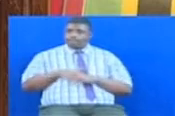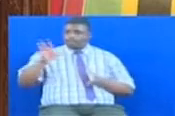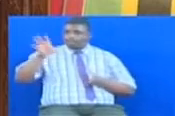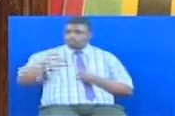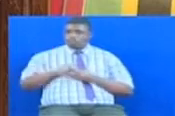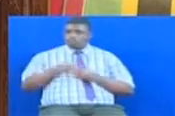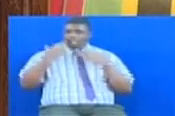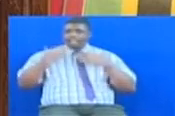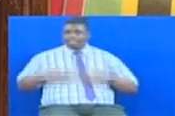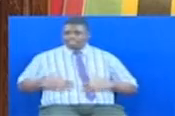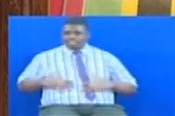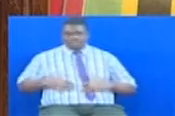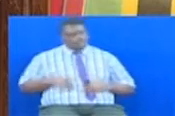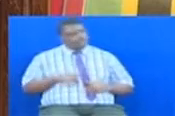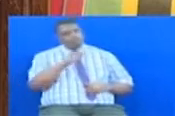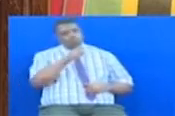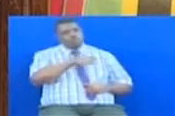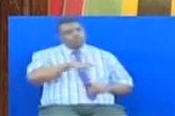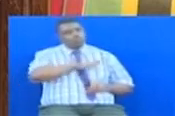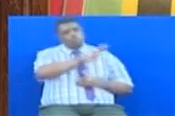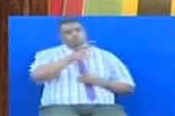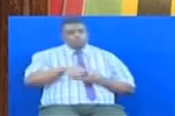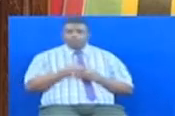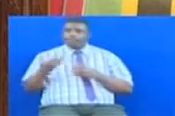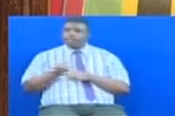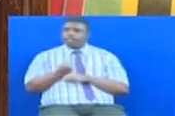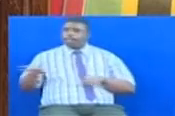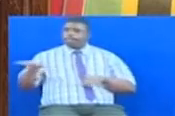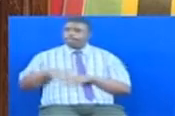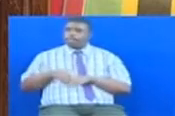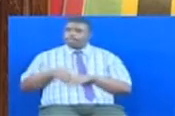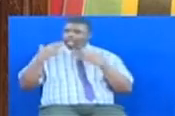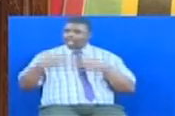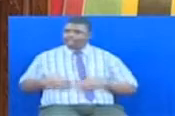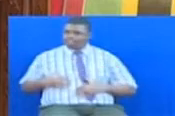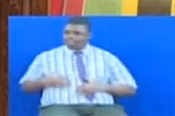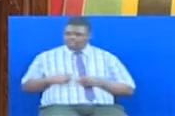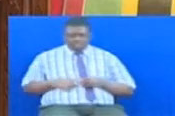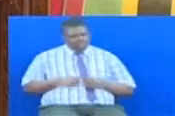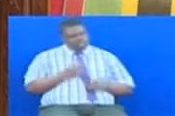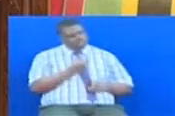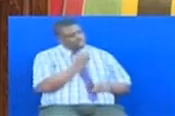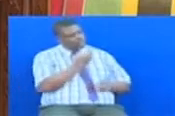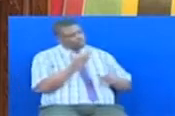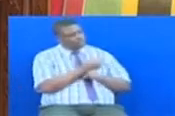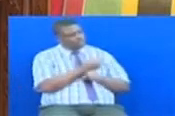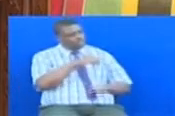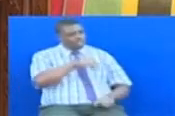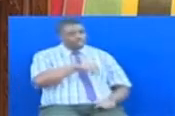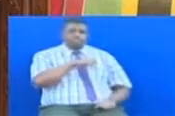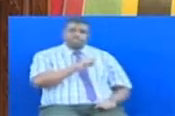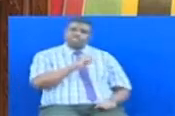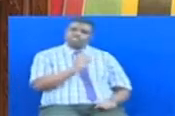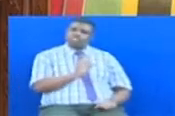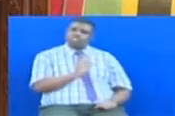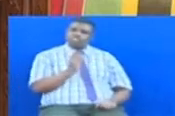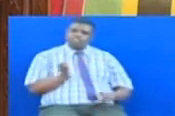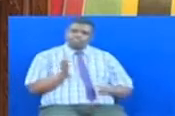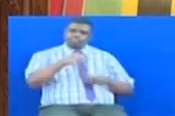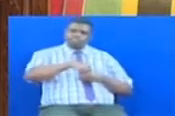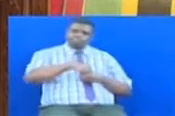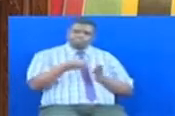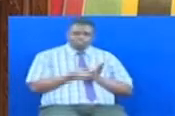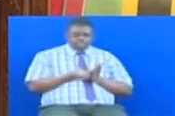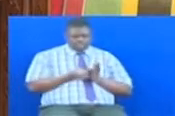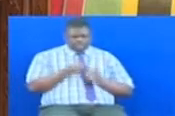wote watakapokuwa na bima ya afya, itaenda kwamba dawa zikipatikana MSD, hata tutaweza kuweka pesa MSD kwa mara